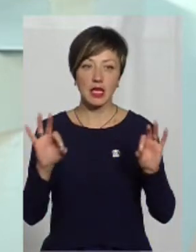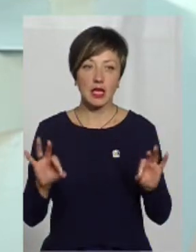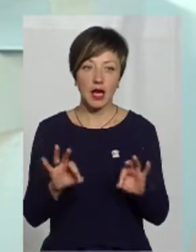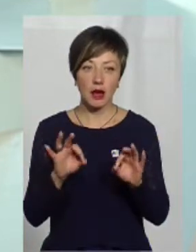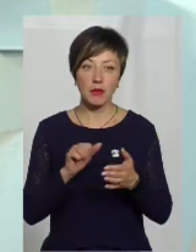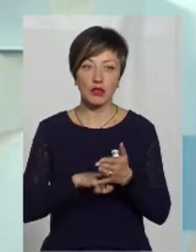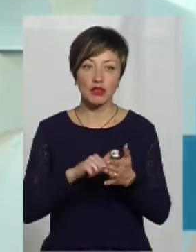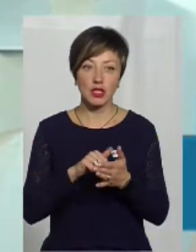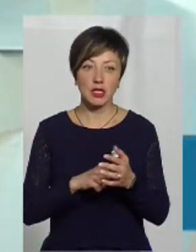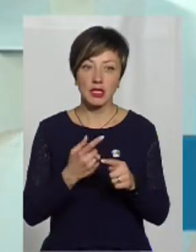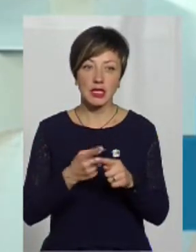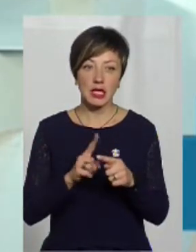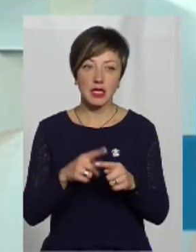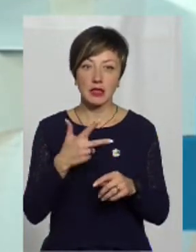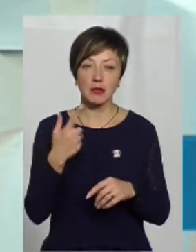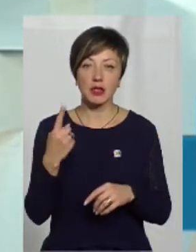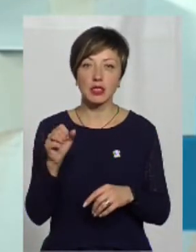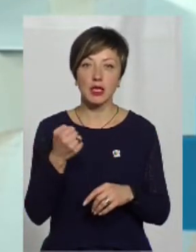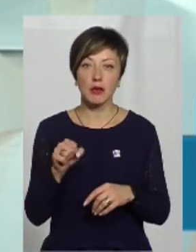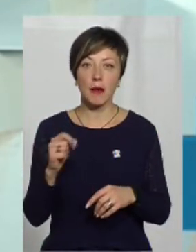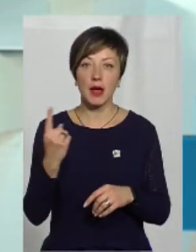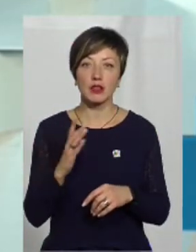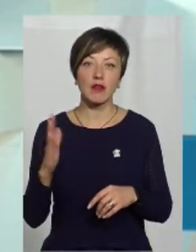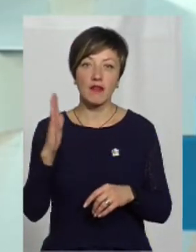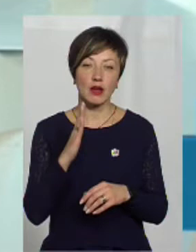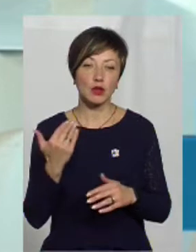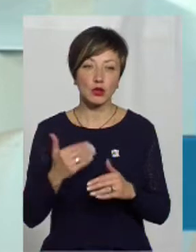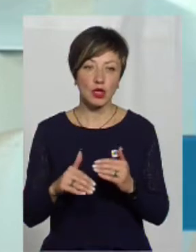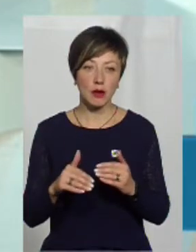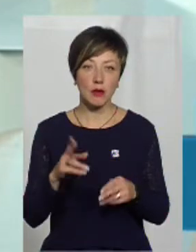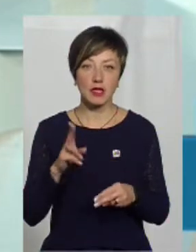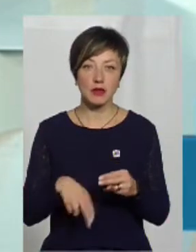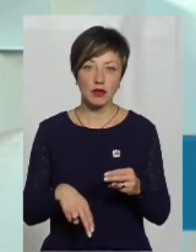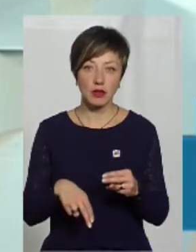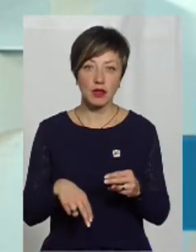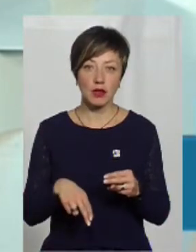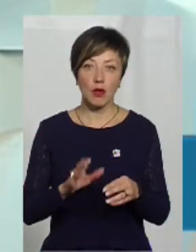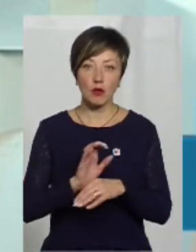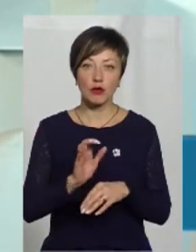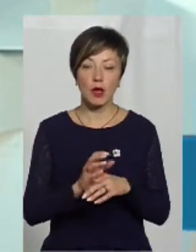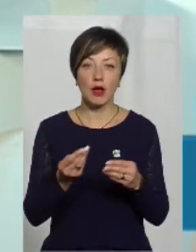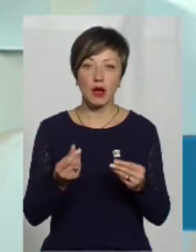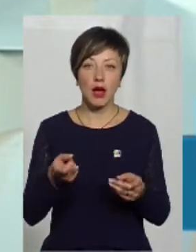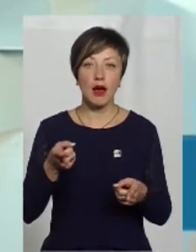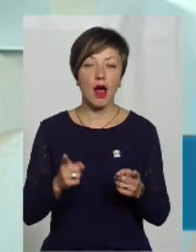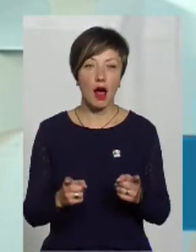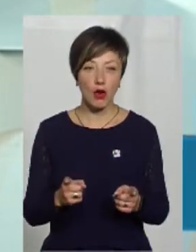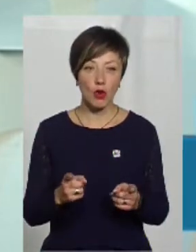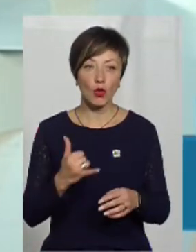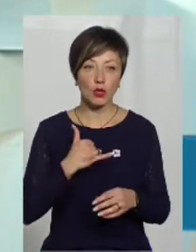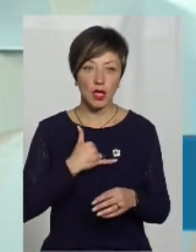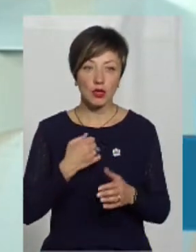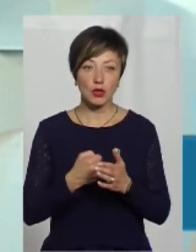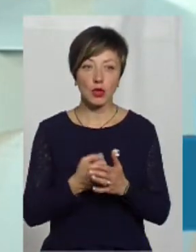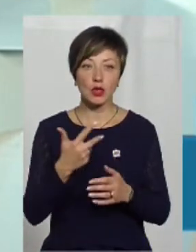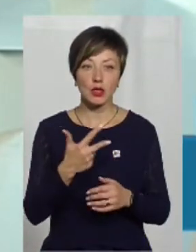Ніяких причин, це не те, що 31 серпня, а 1 вересня вже перестають там поступати гроші. Тобто реально у нас